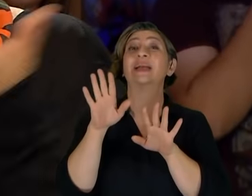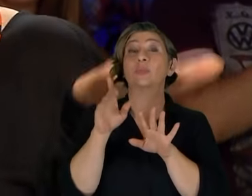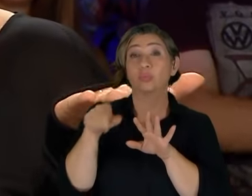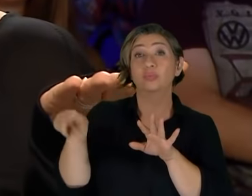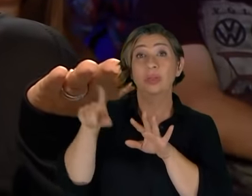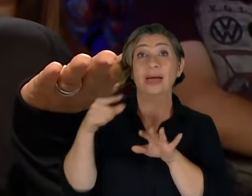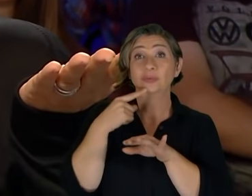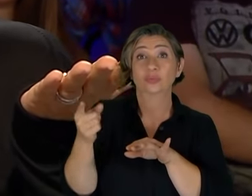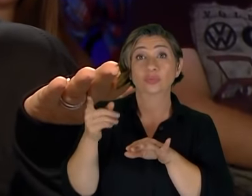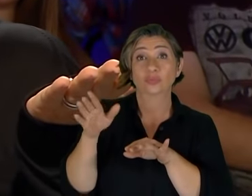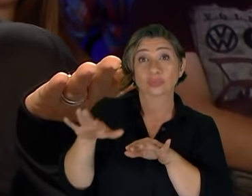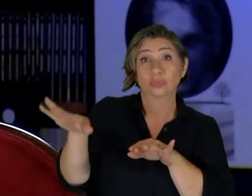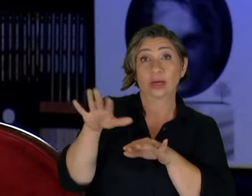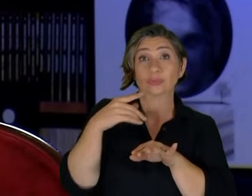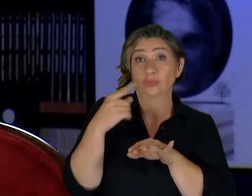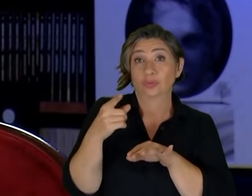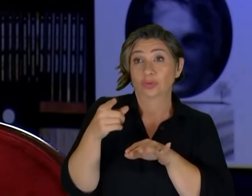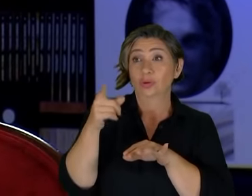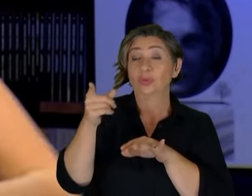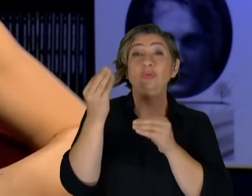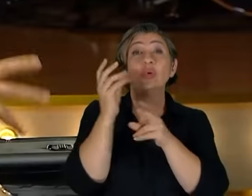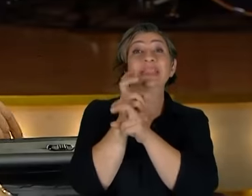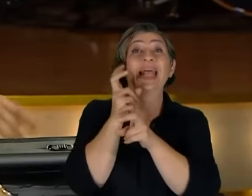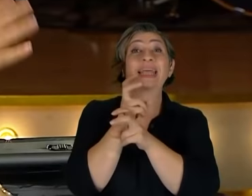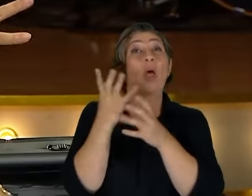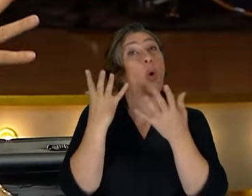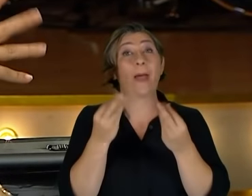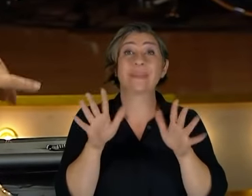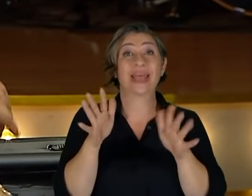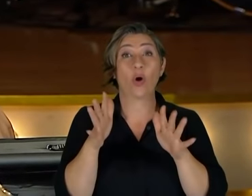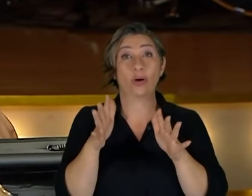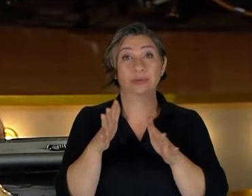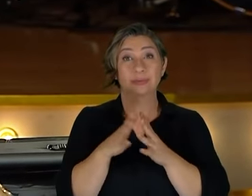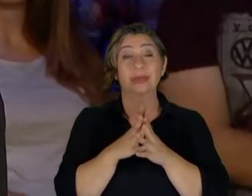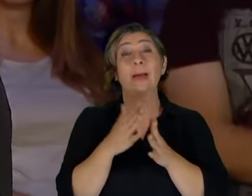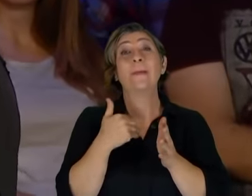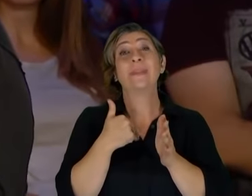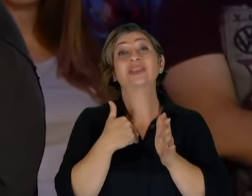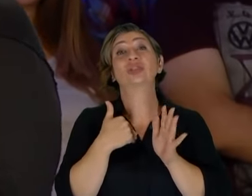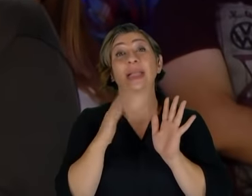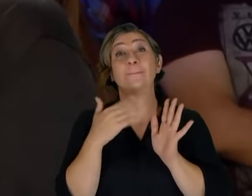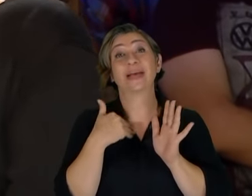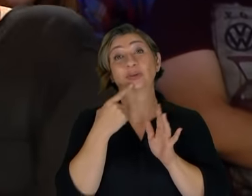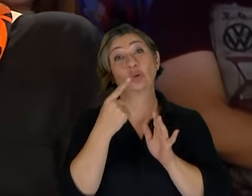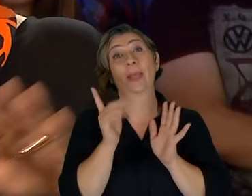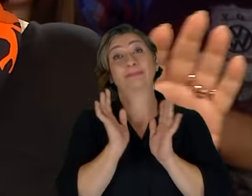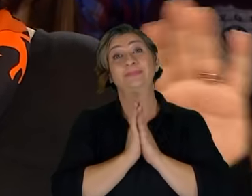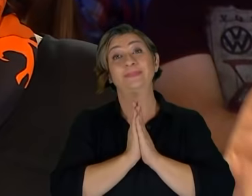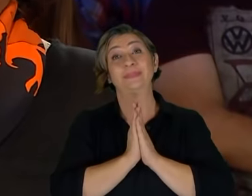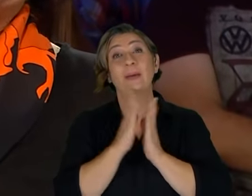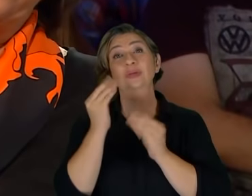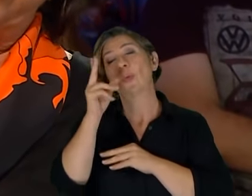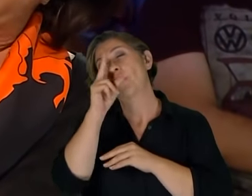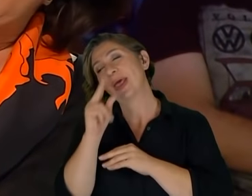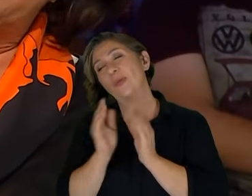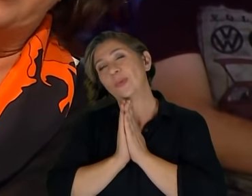diyoruz. Bunlar diyoruz. Bunlar diyoruz mesela. Bunlar çok tehlikeli de olabiliyorlar bazen. Bence de. Bunlar bak ben sana ama çok